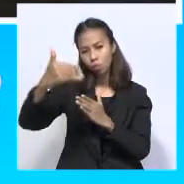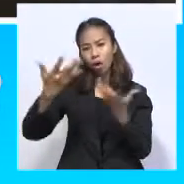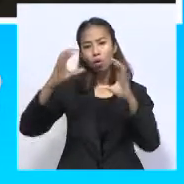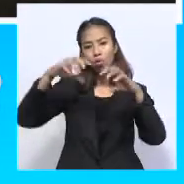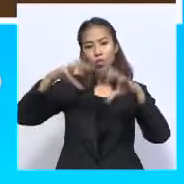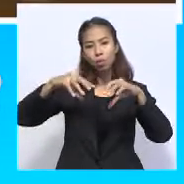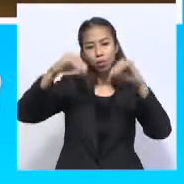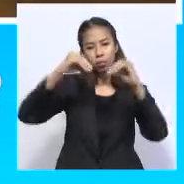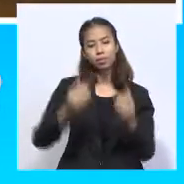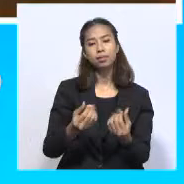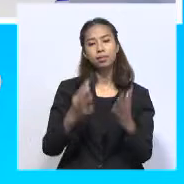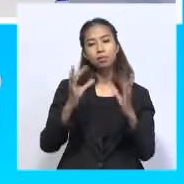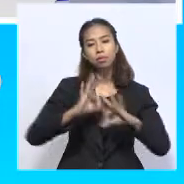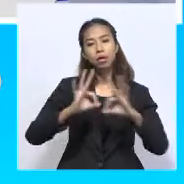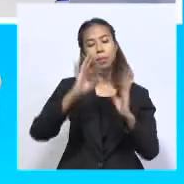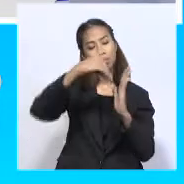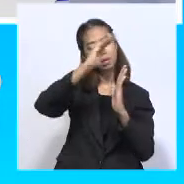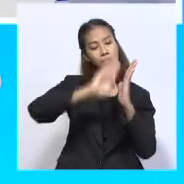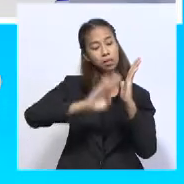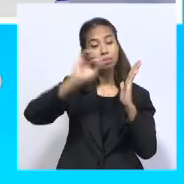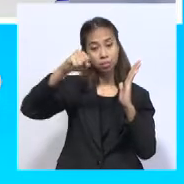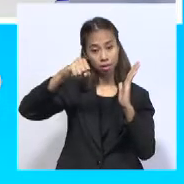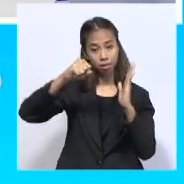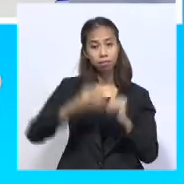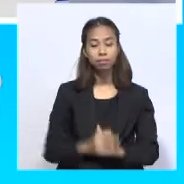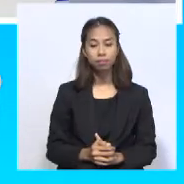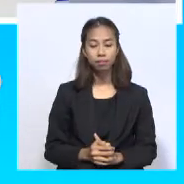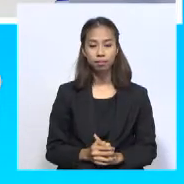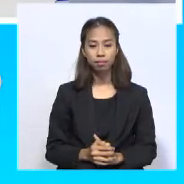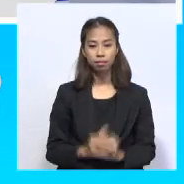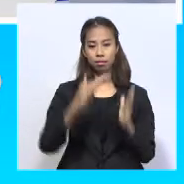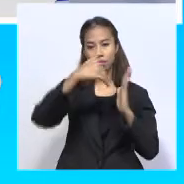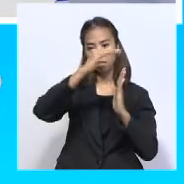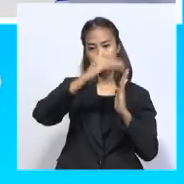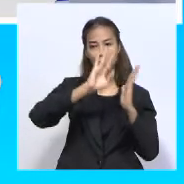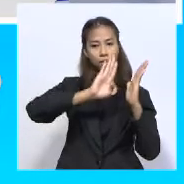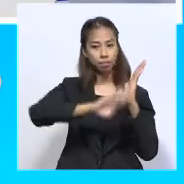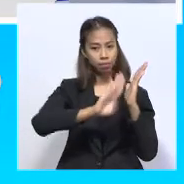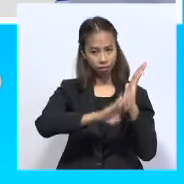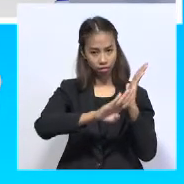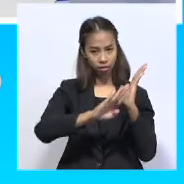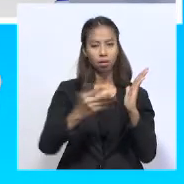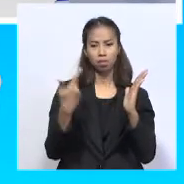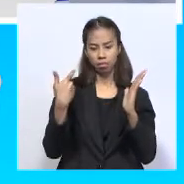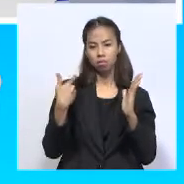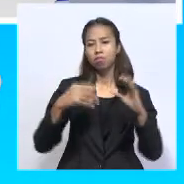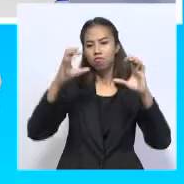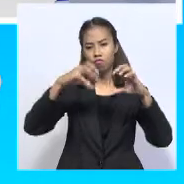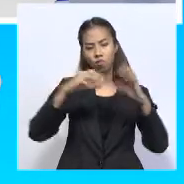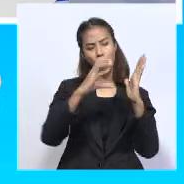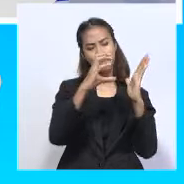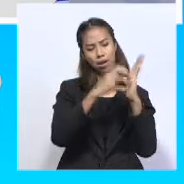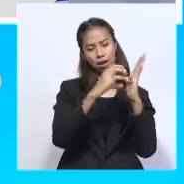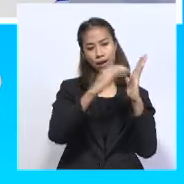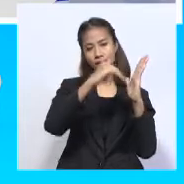ๆคือภาคเหนือแล้วก็ภาคตะวันออกเฉียงเหนือ ก็ภาคเหนือภาคออกเฉียงเหนือไม่ใช่เป็นหลักอยู่รวมภาคกลางตอนบน